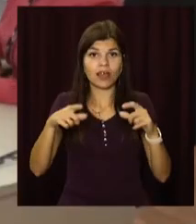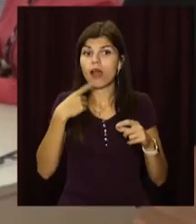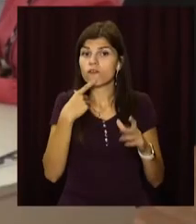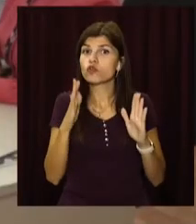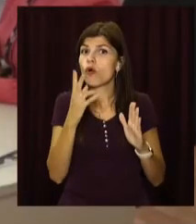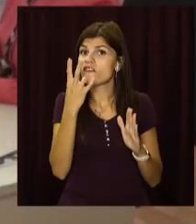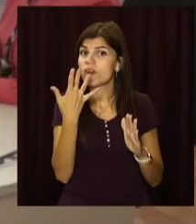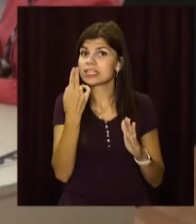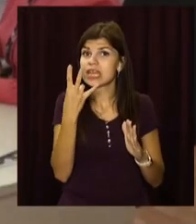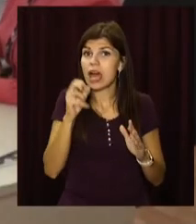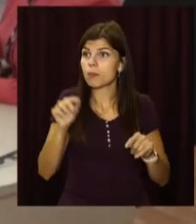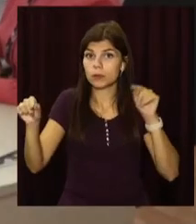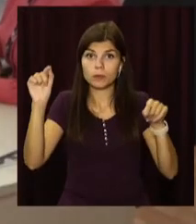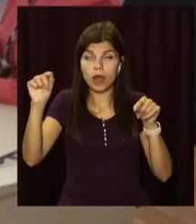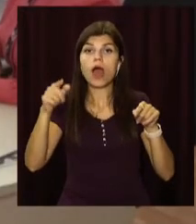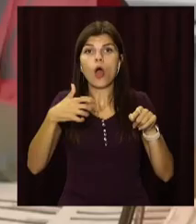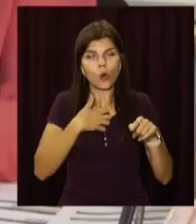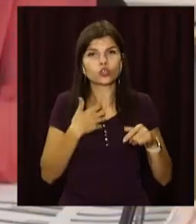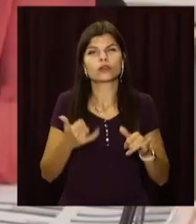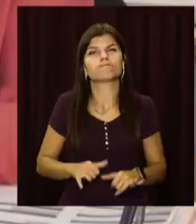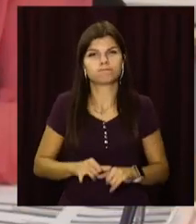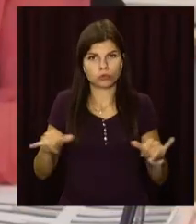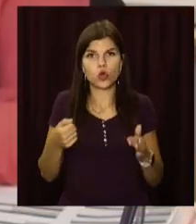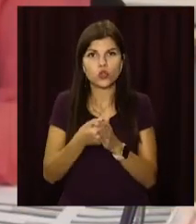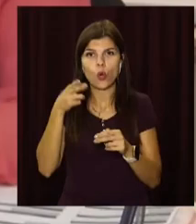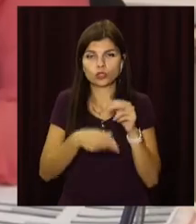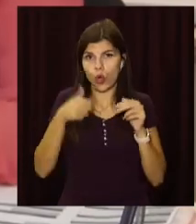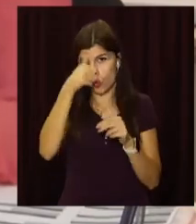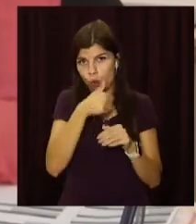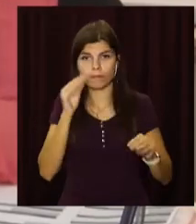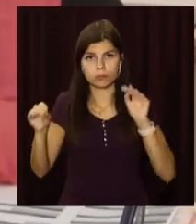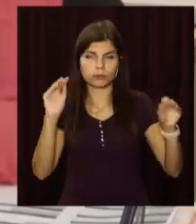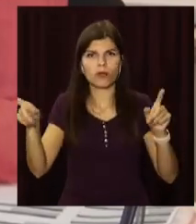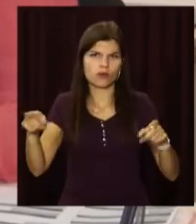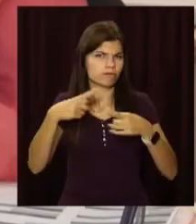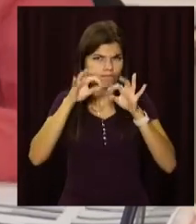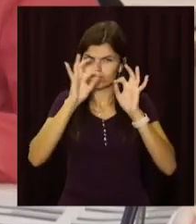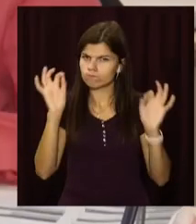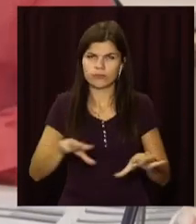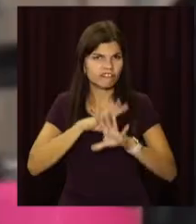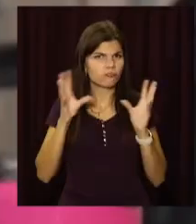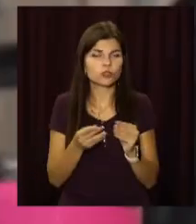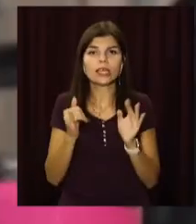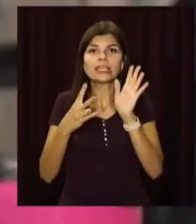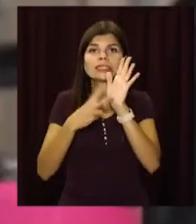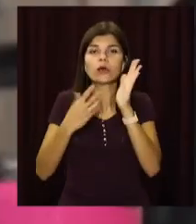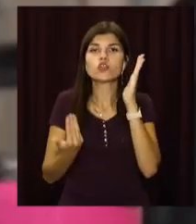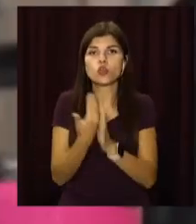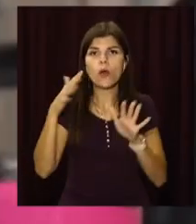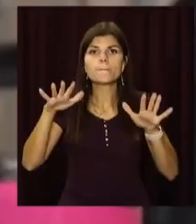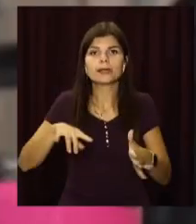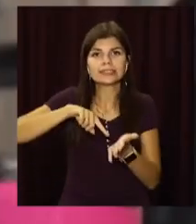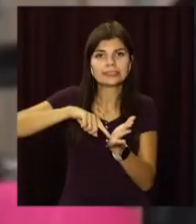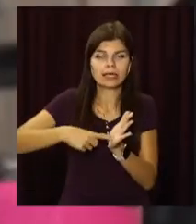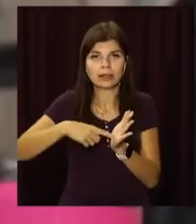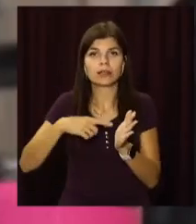ЦНАПах. Поширити ці послуги на всі території планують вже до кінця року. Крім того, ще й відкриють 7 нових центрів адміністративних